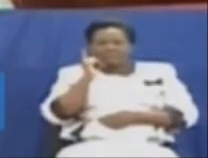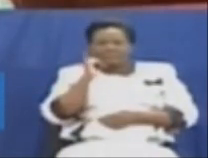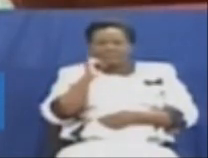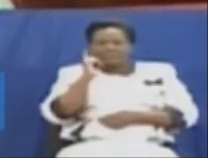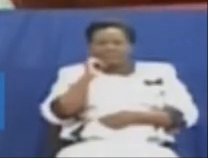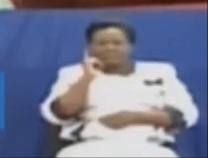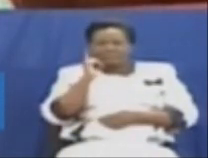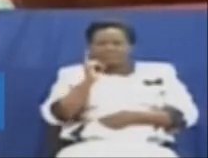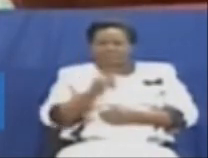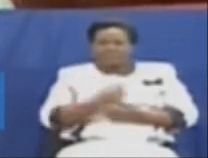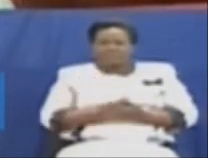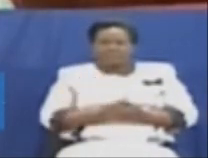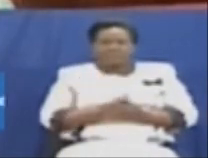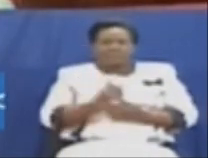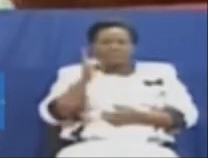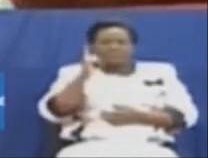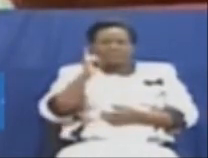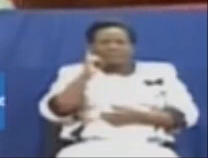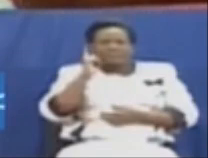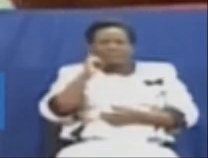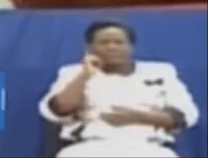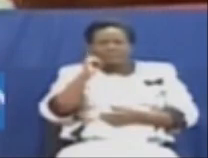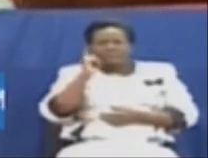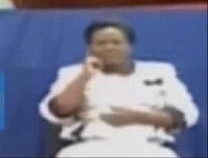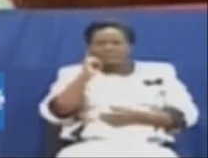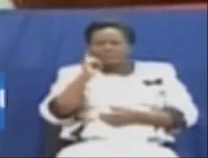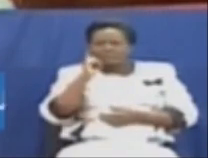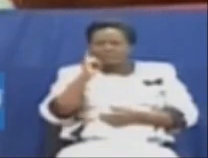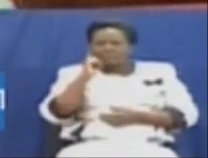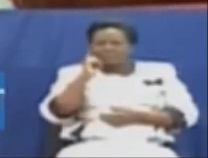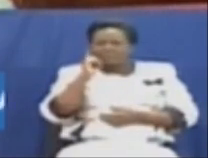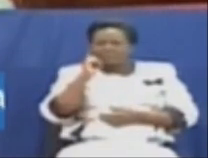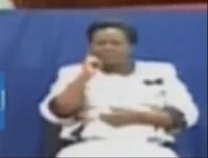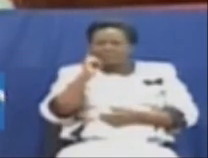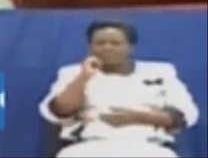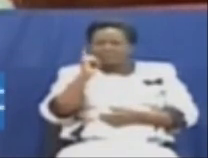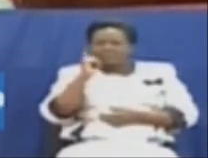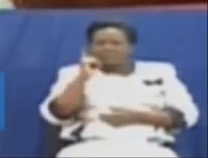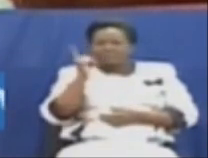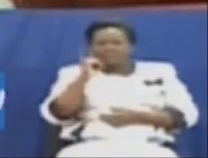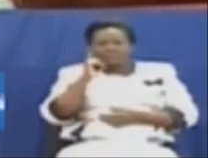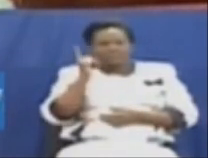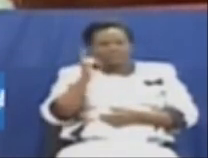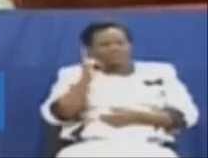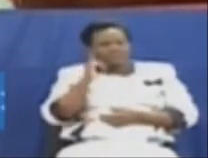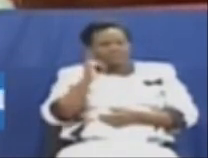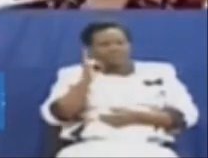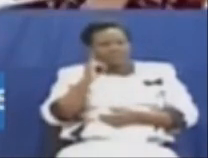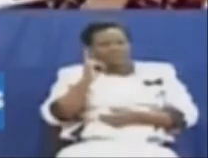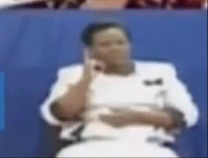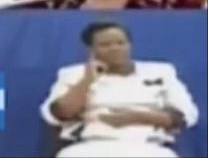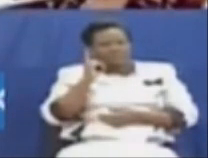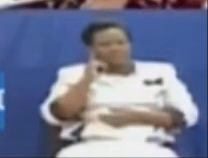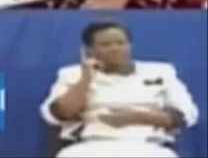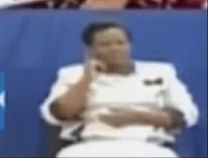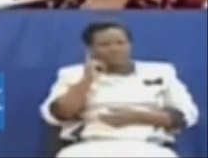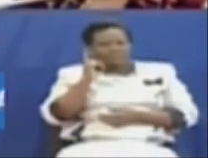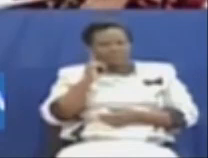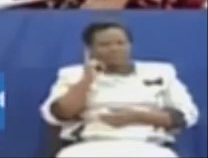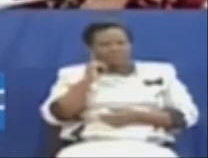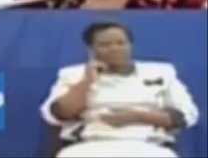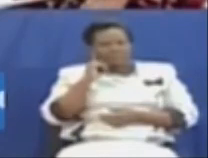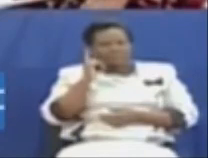Tukuomba uibariki nchi yetu, idumishe uhuru, umoja, haki na amani. Umjalie rais